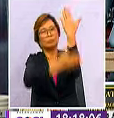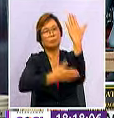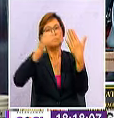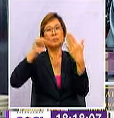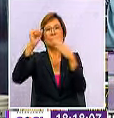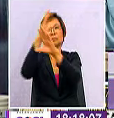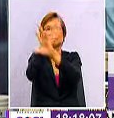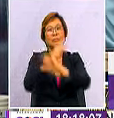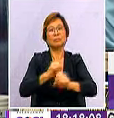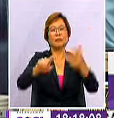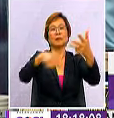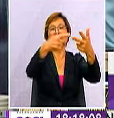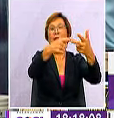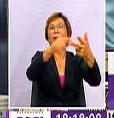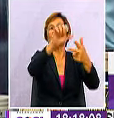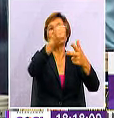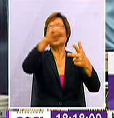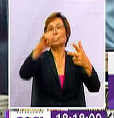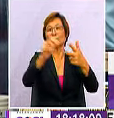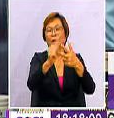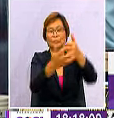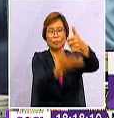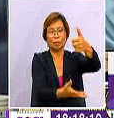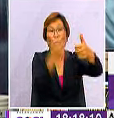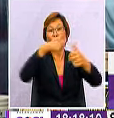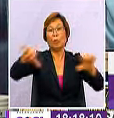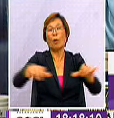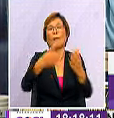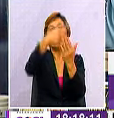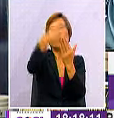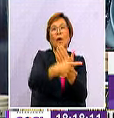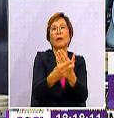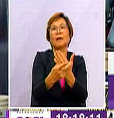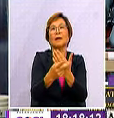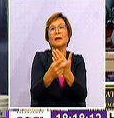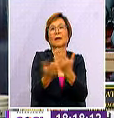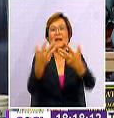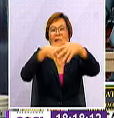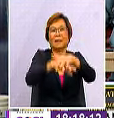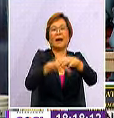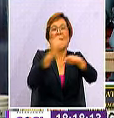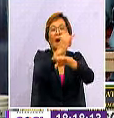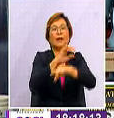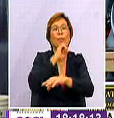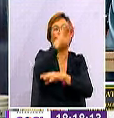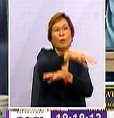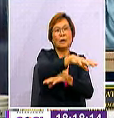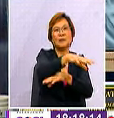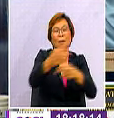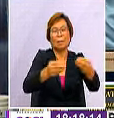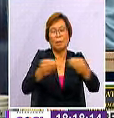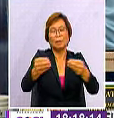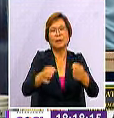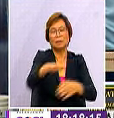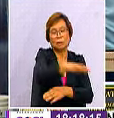negara. Ketiga, RM10 juta disediakan bagi melaksanakan program Integrated Island Waste Management di sekitar pulau di